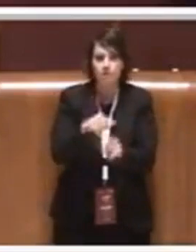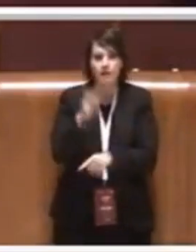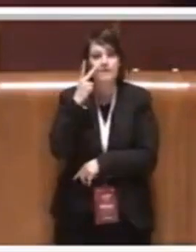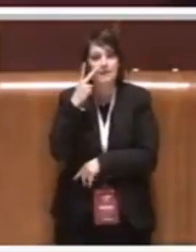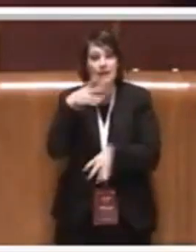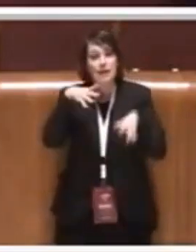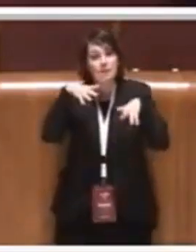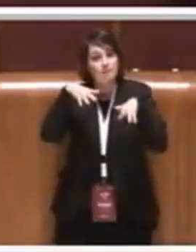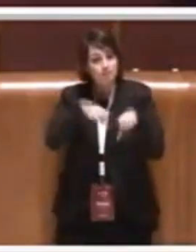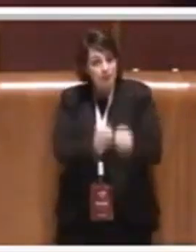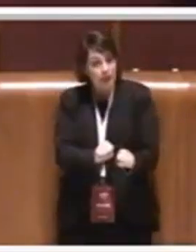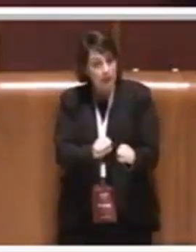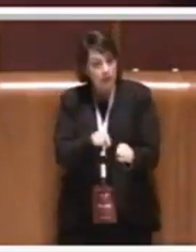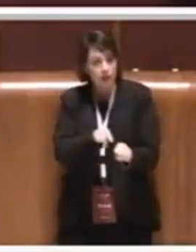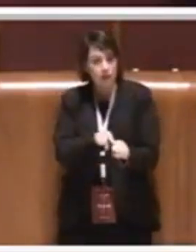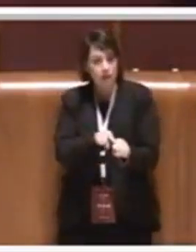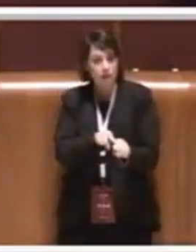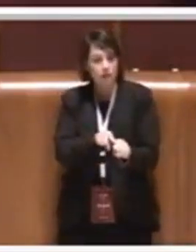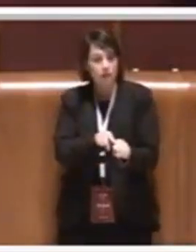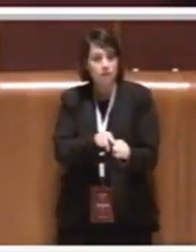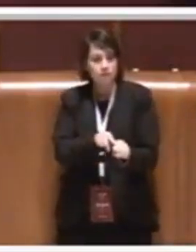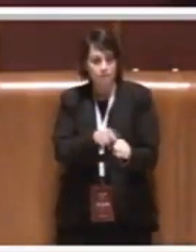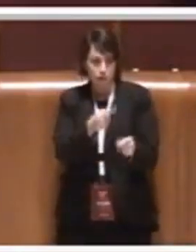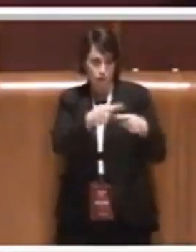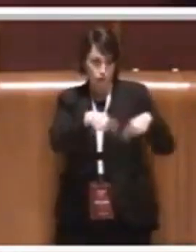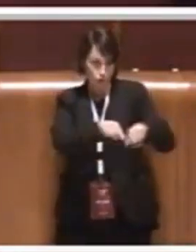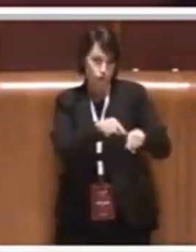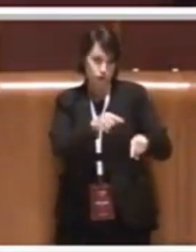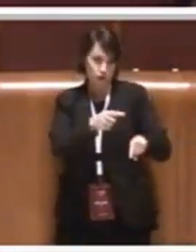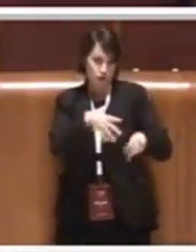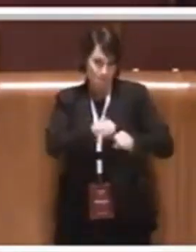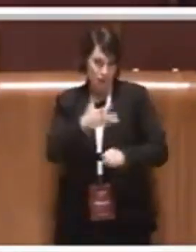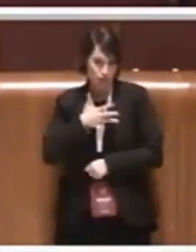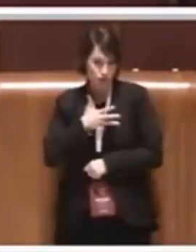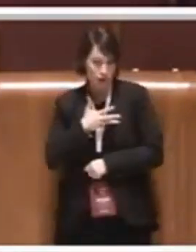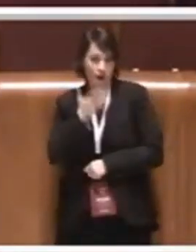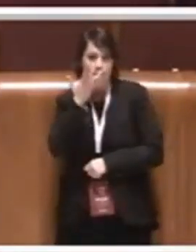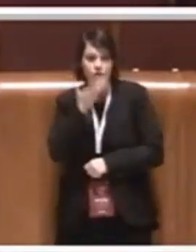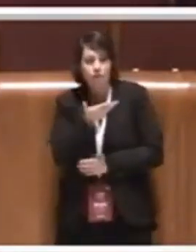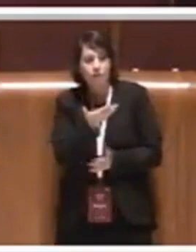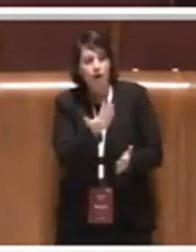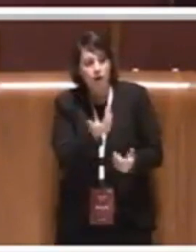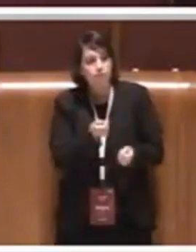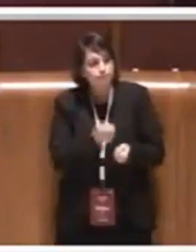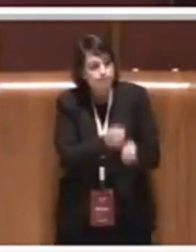impegni che diamo alla giunta appunto, e alcuni dei quali saranno anche